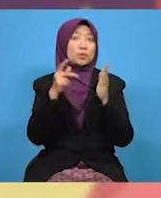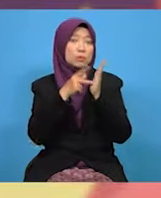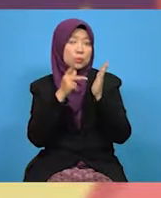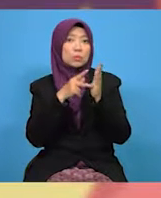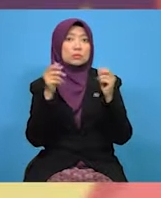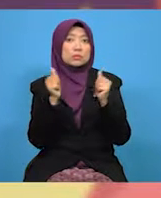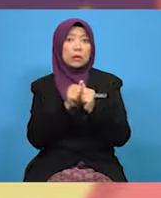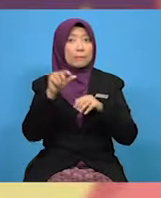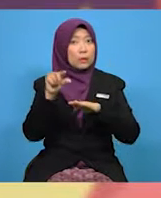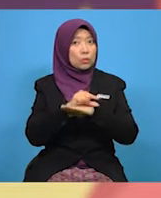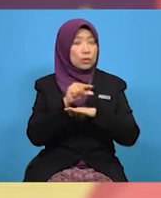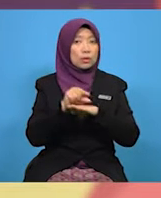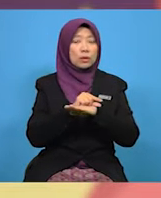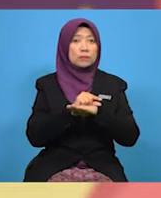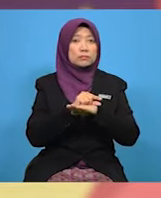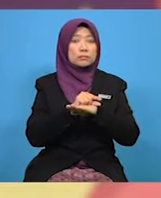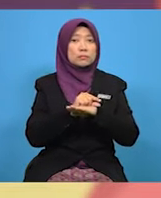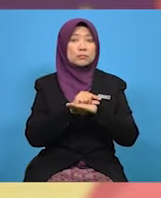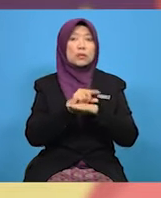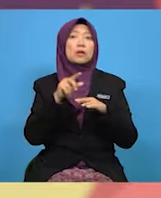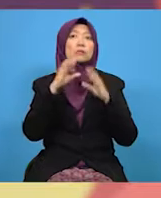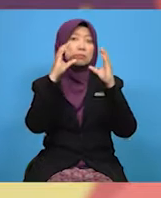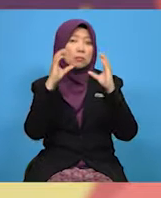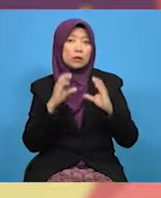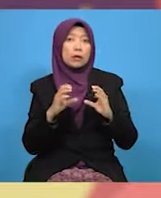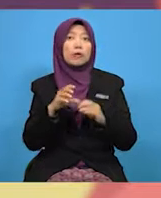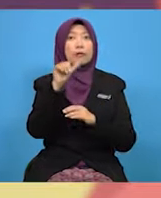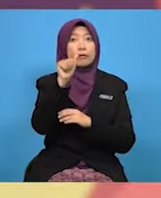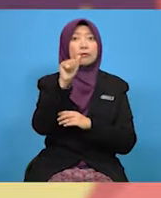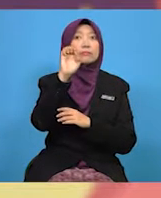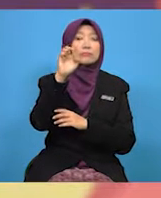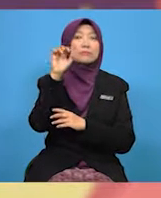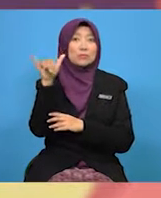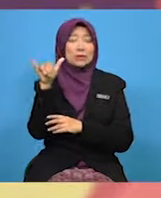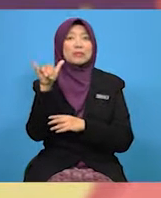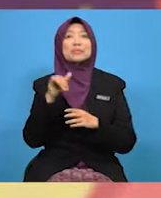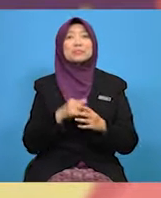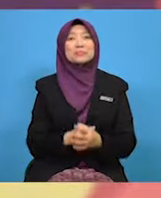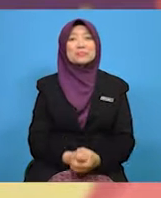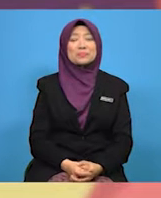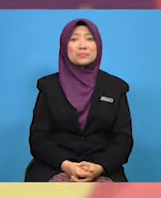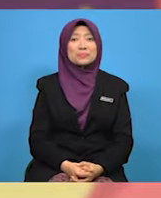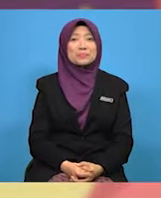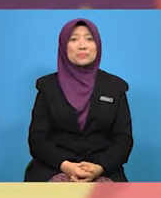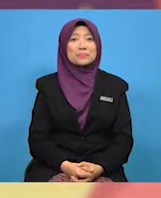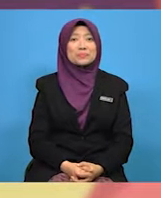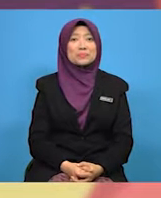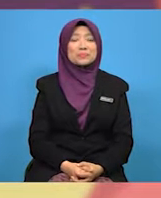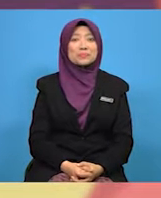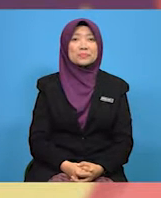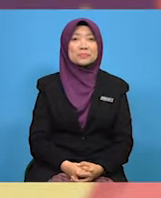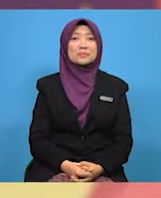dihitung dengan menggunakan pendekatan perbelanjaan agregat mendapatkan gi-kwang